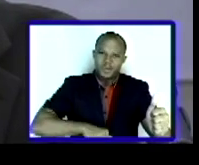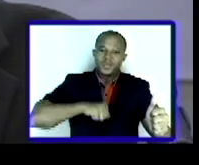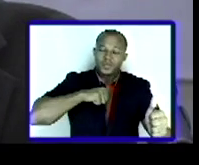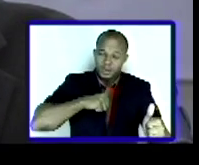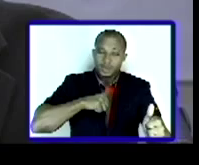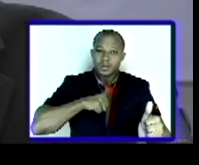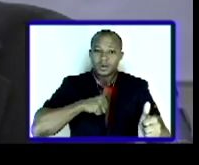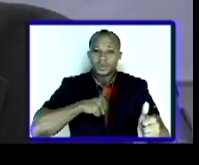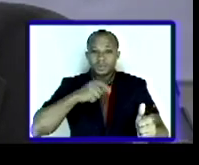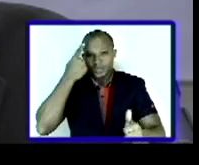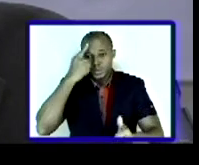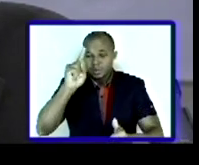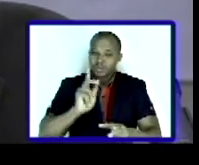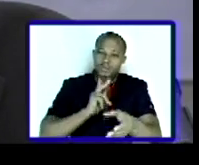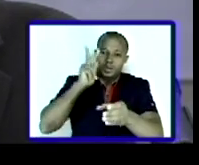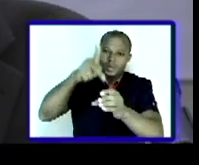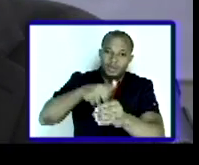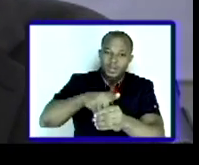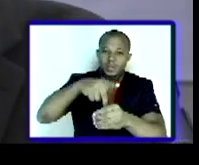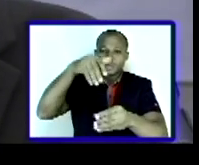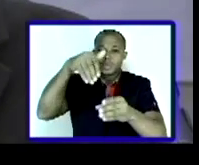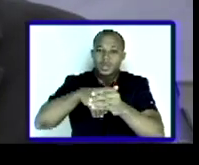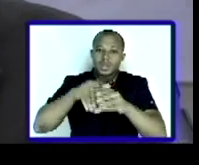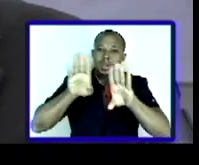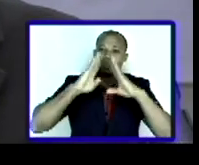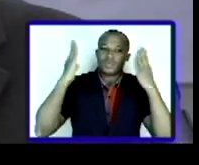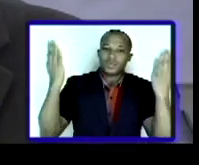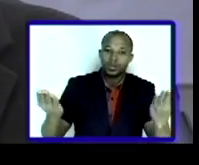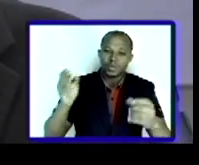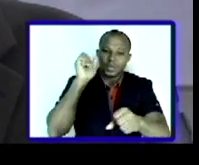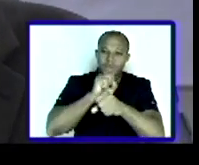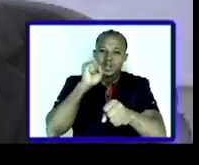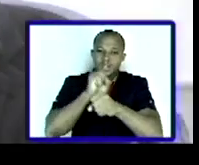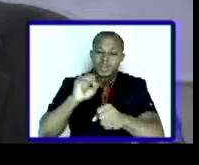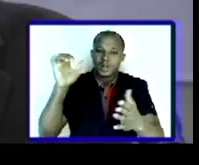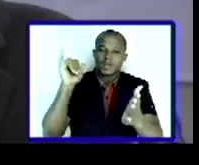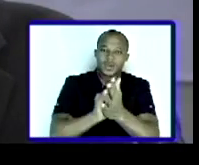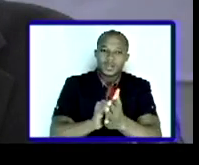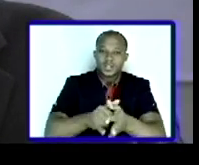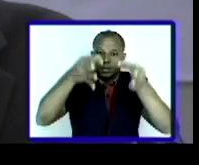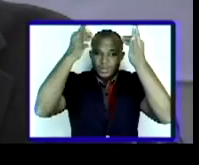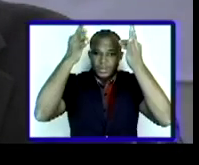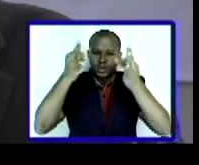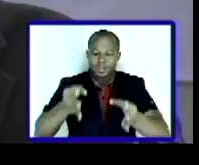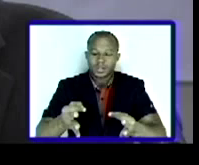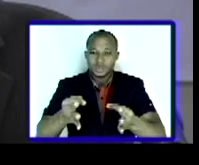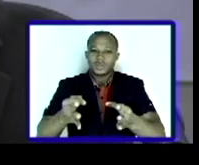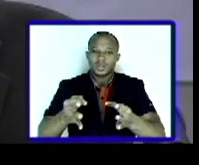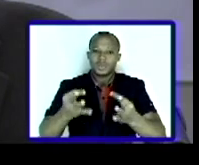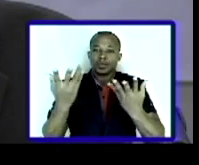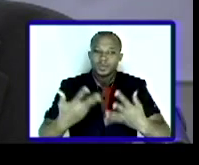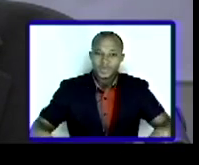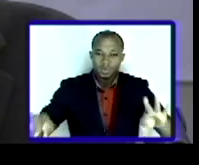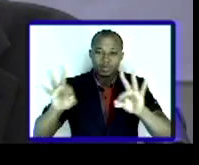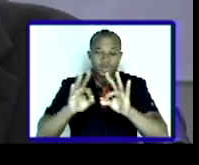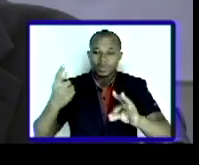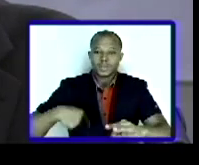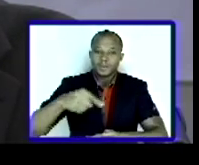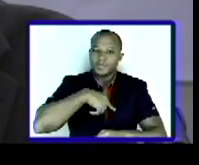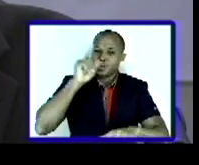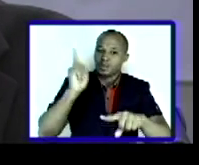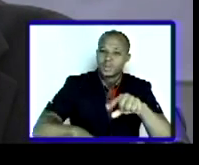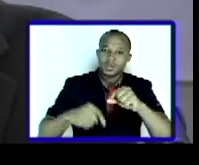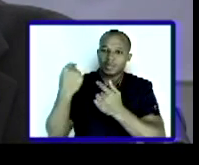fier, personnellement, de participer à l'exercice de ce matin. C'est une décision qui ne pouvait plus